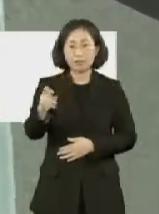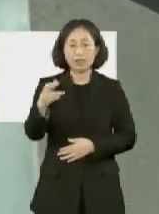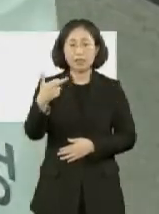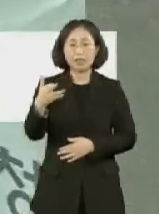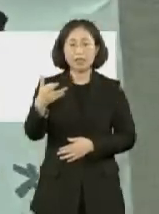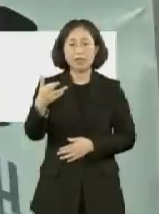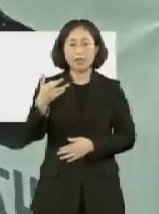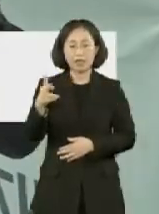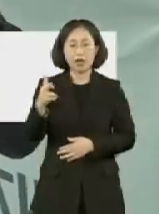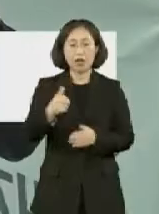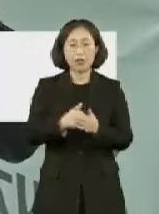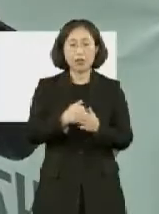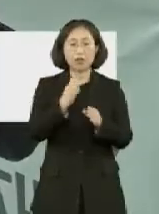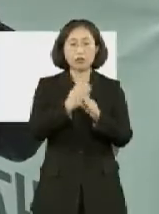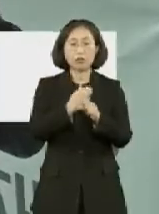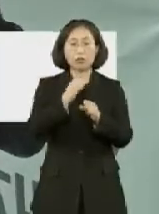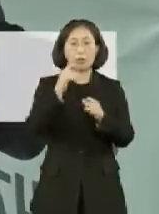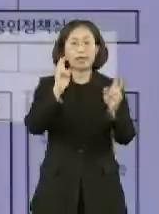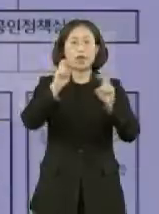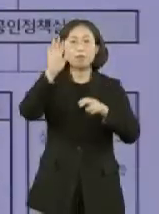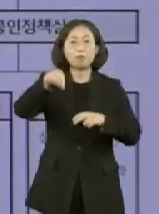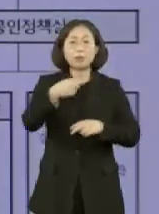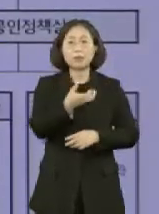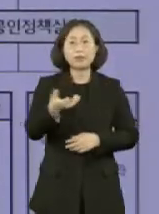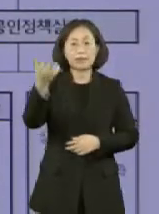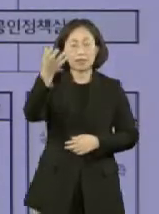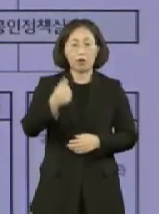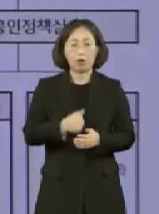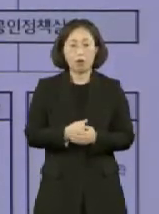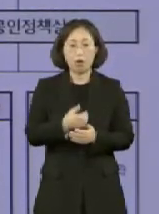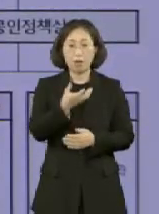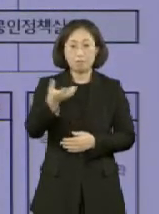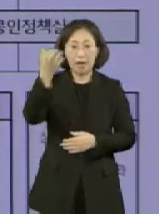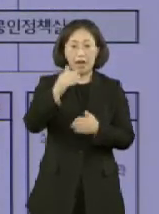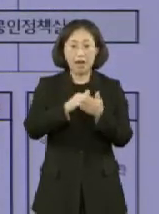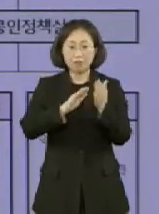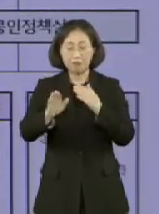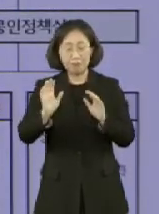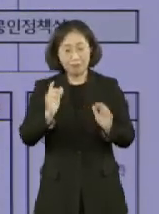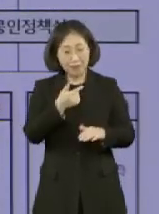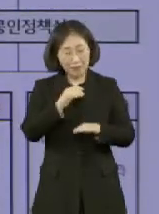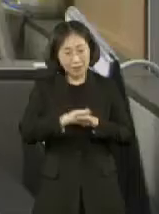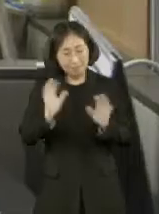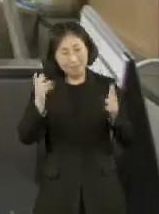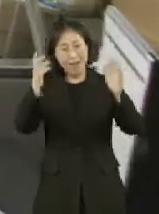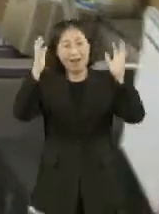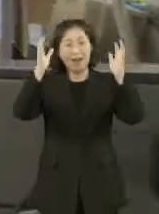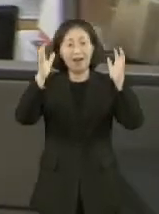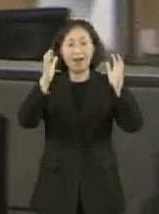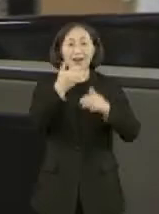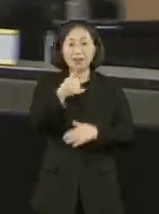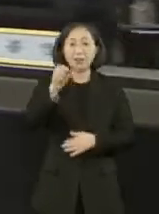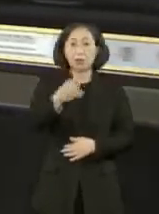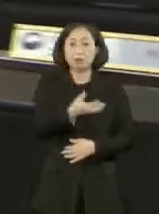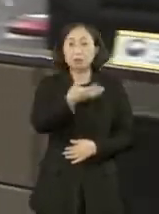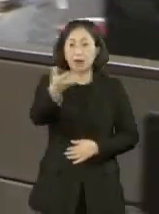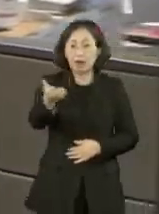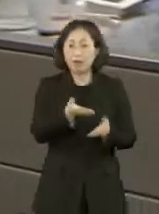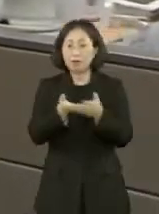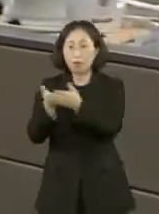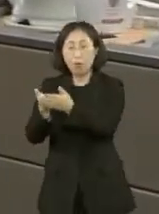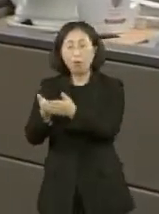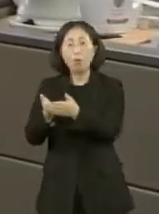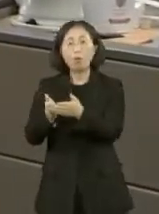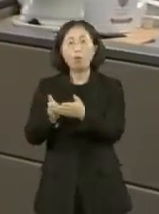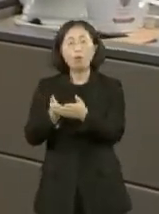독립부처인 중소벤처기업부로 승격했습니다. 부승격 이후 크게 환영했던 대전시는 세종 이전 의향서가